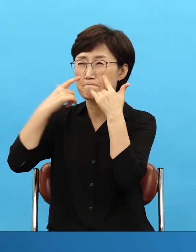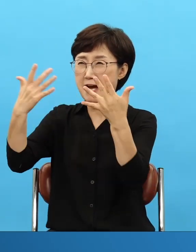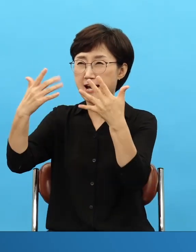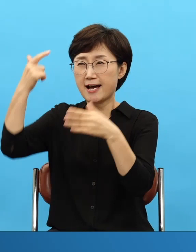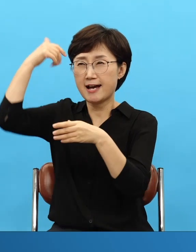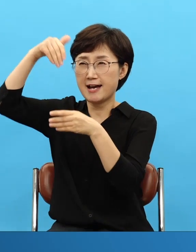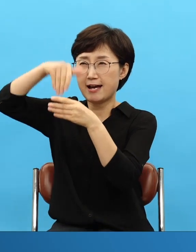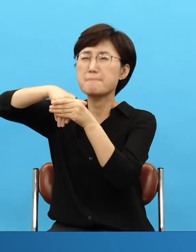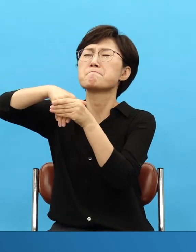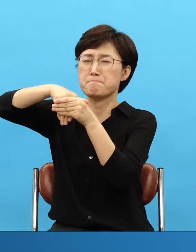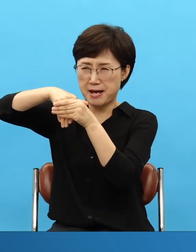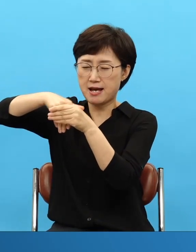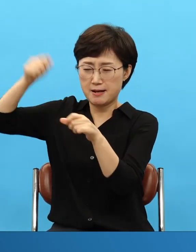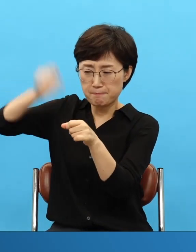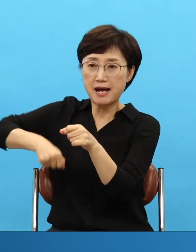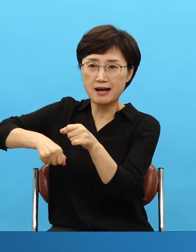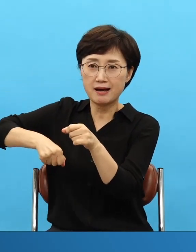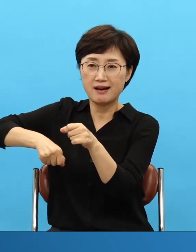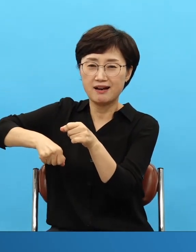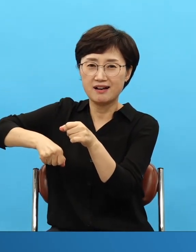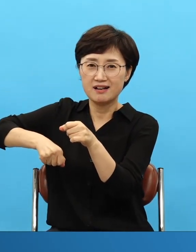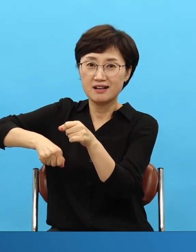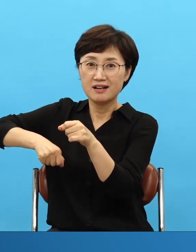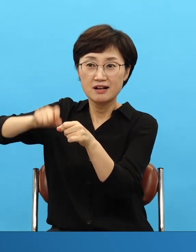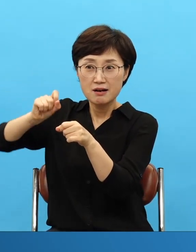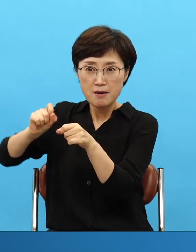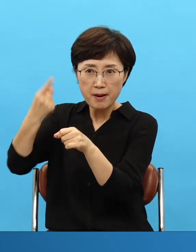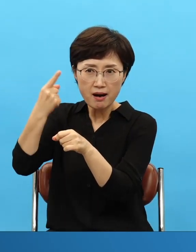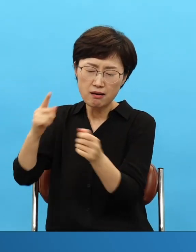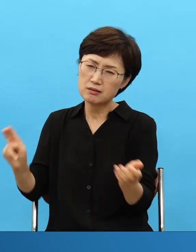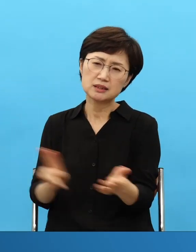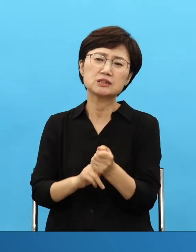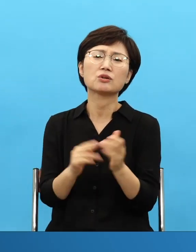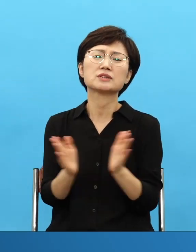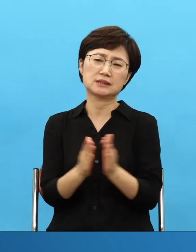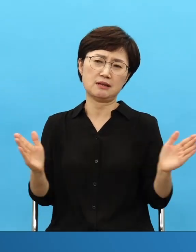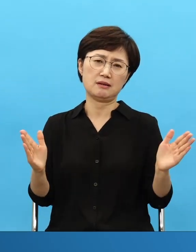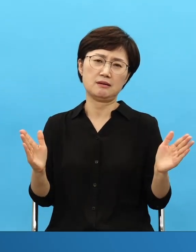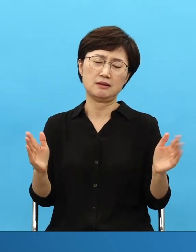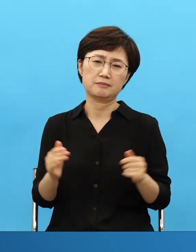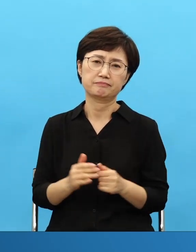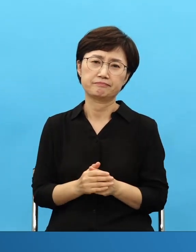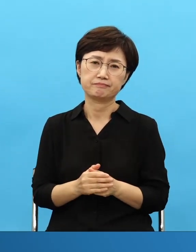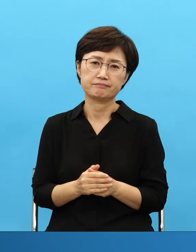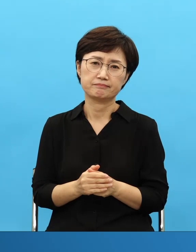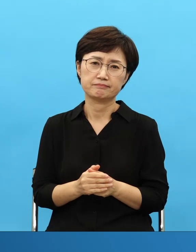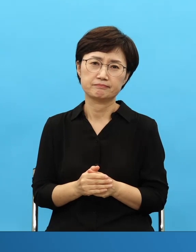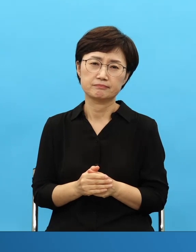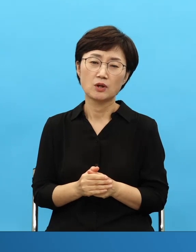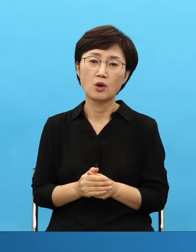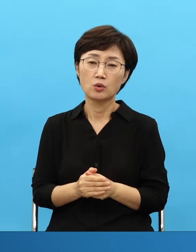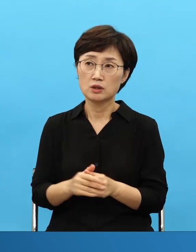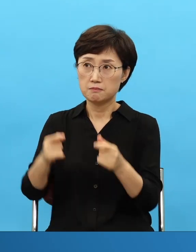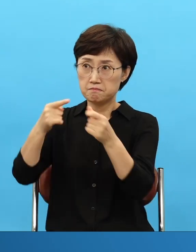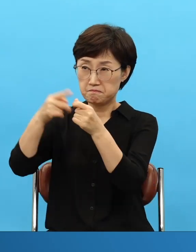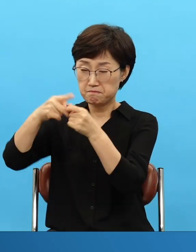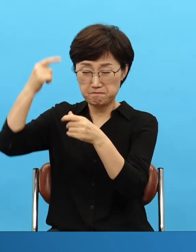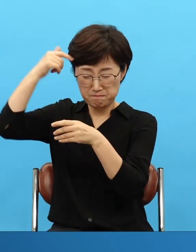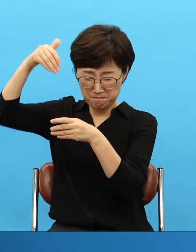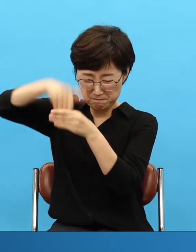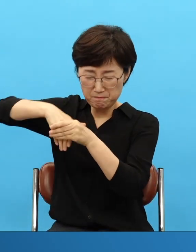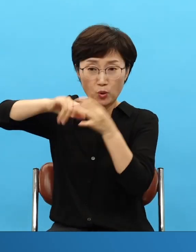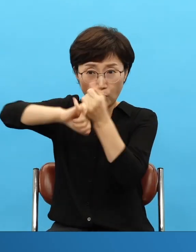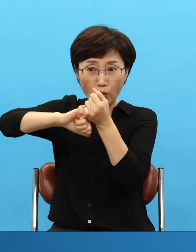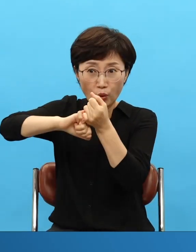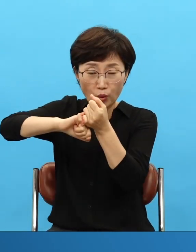놀라운 일이 벌어져. Let's say then that today the accurate covenant is planted inside of me. From that moment on, amazing works will begin. 오늘 심고 가시기 바랍니다. May you plant this inside